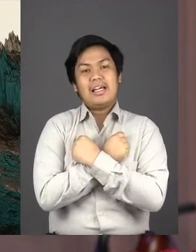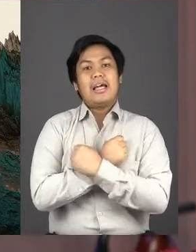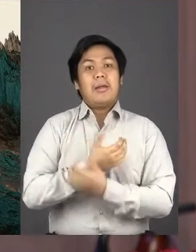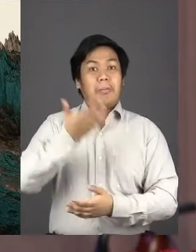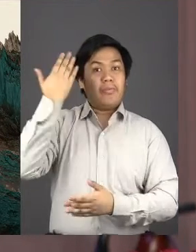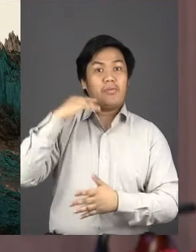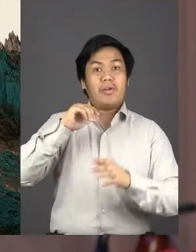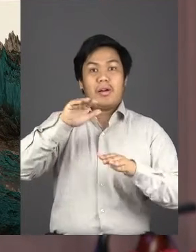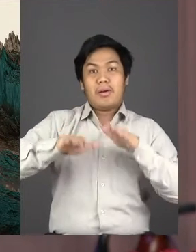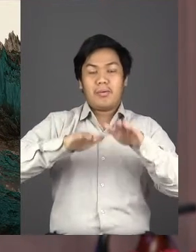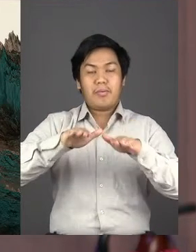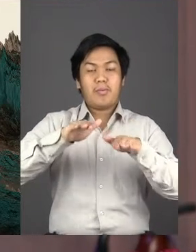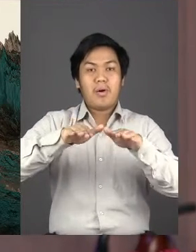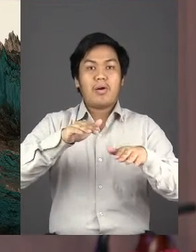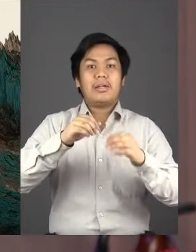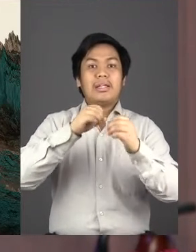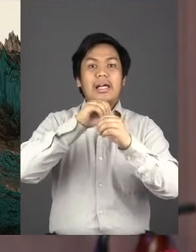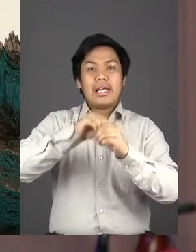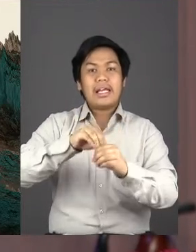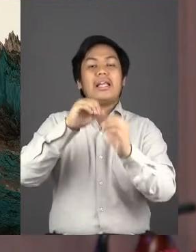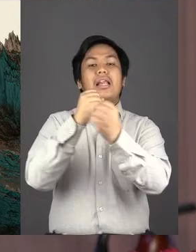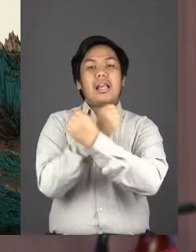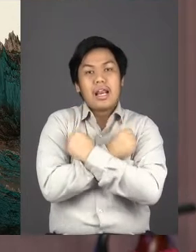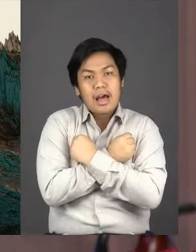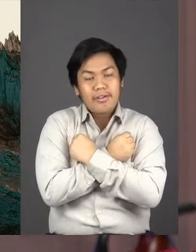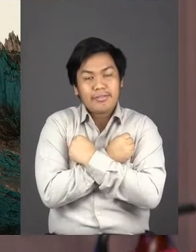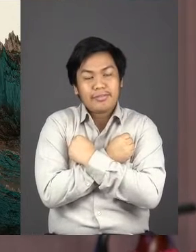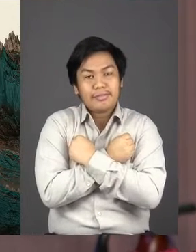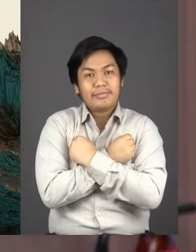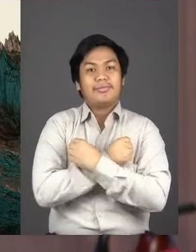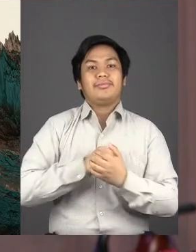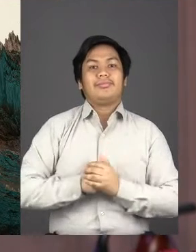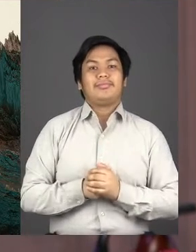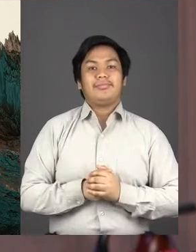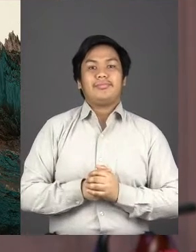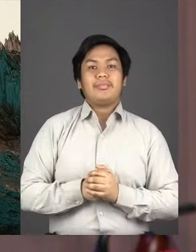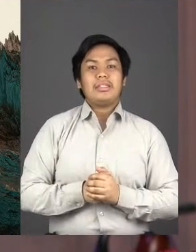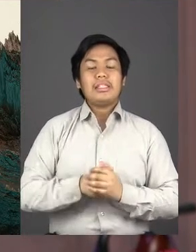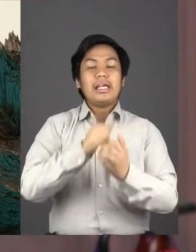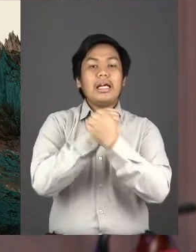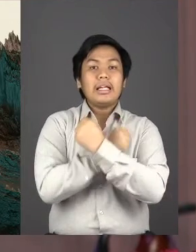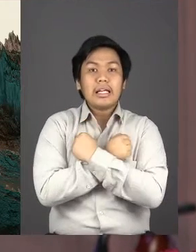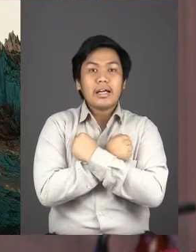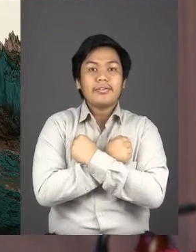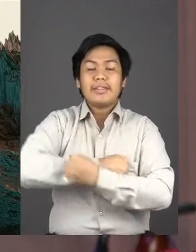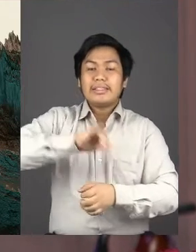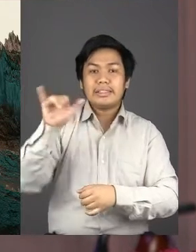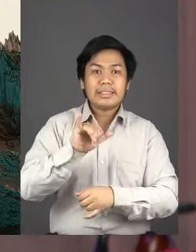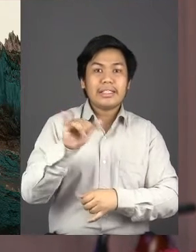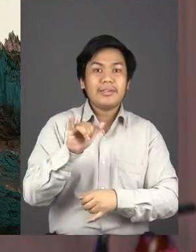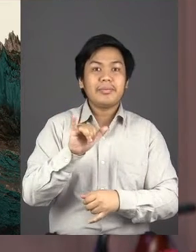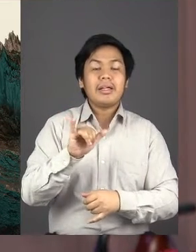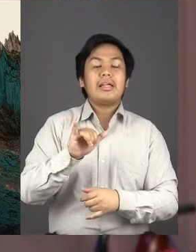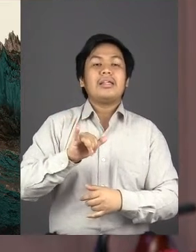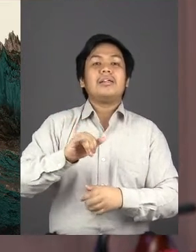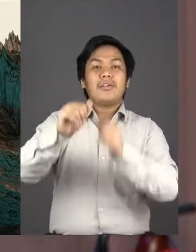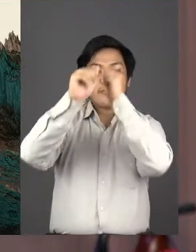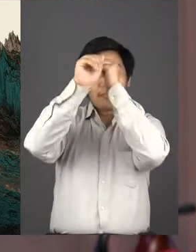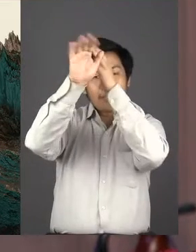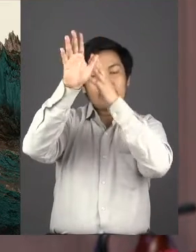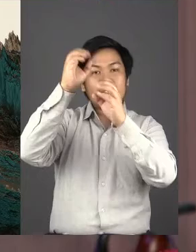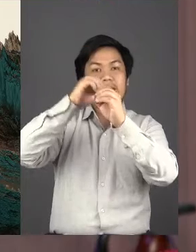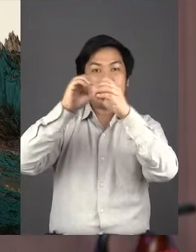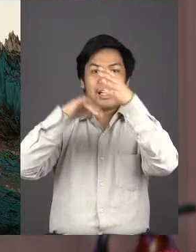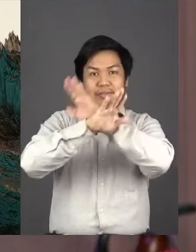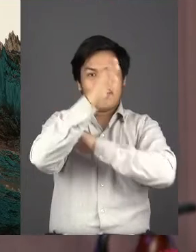last time, lumakad sa pag-ibig ng Diyos. Pag-ibig ng katulad ng pag-ibig ng ating Amang Banal sa